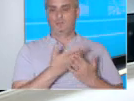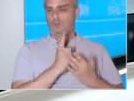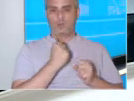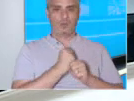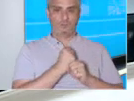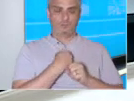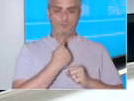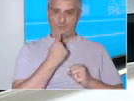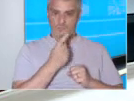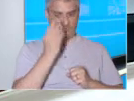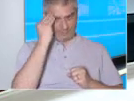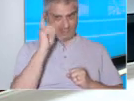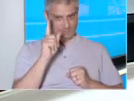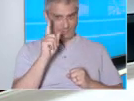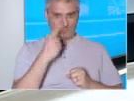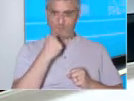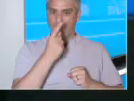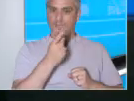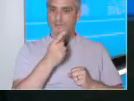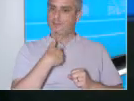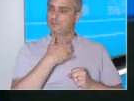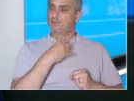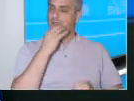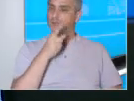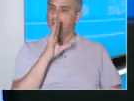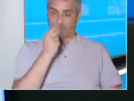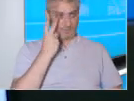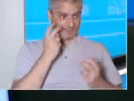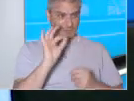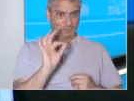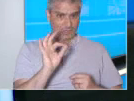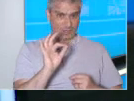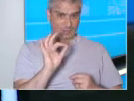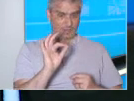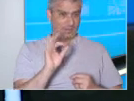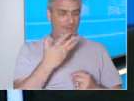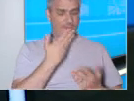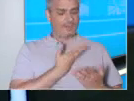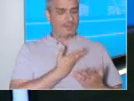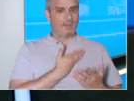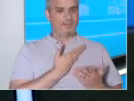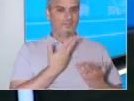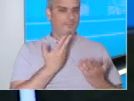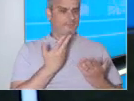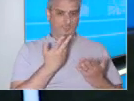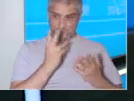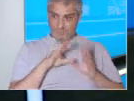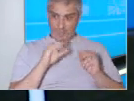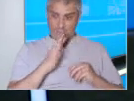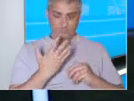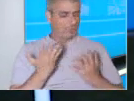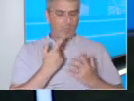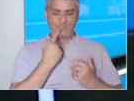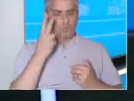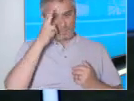מתממשות. אני אומר, תזכרו מה שאמרנו. תדע מה, אני רוצה לשאול אותך עם הניסיון שלך גם. תן לי סצנריו, זה הולך לבחירות חמישיות, איך